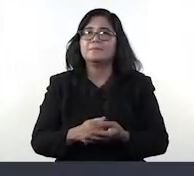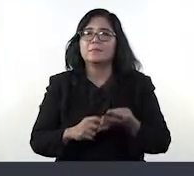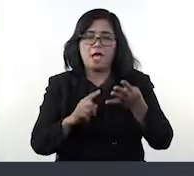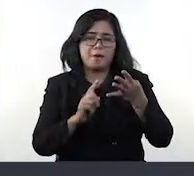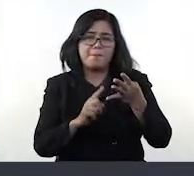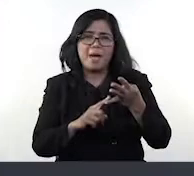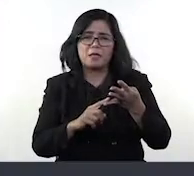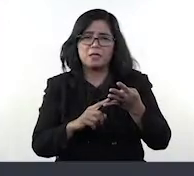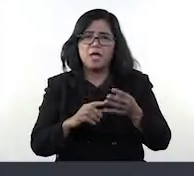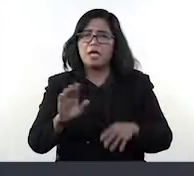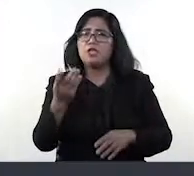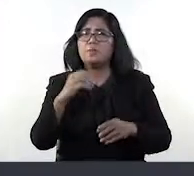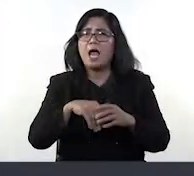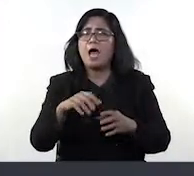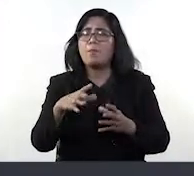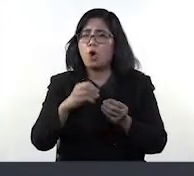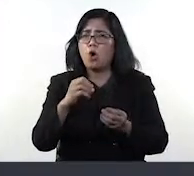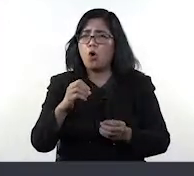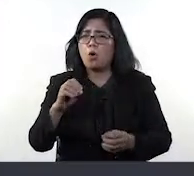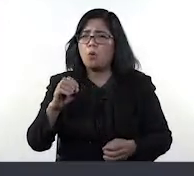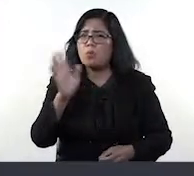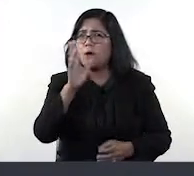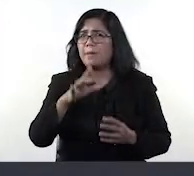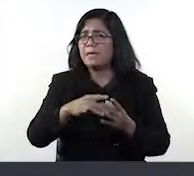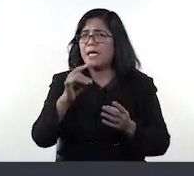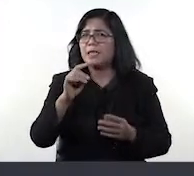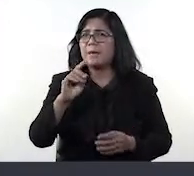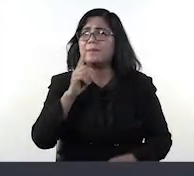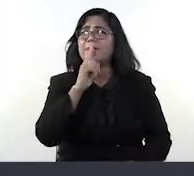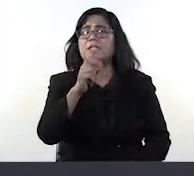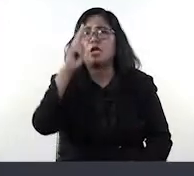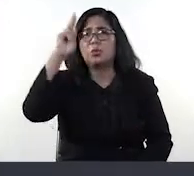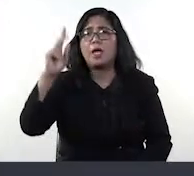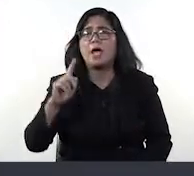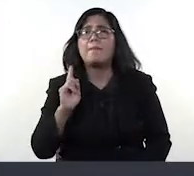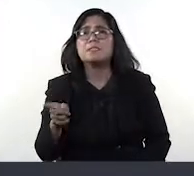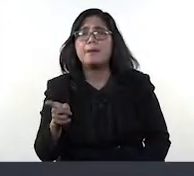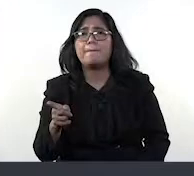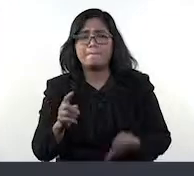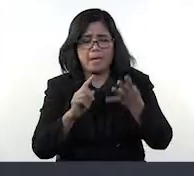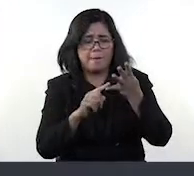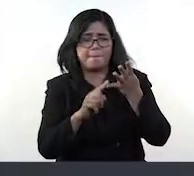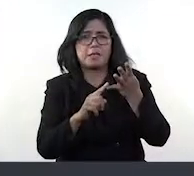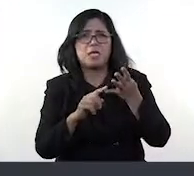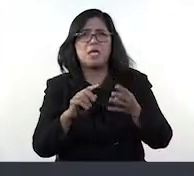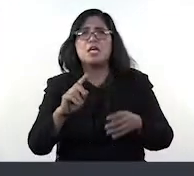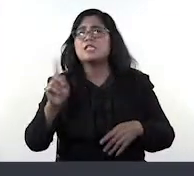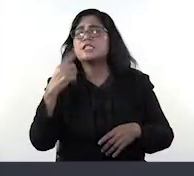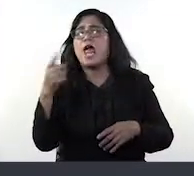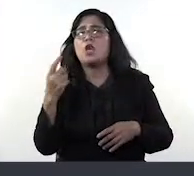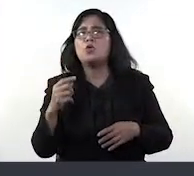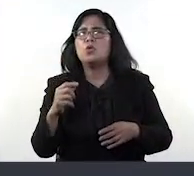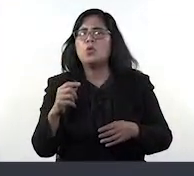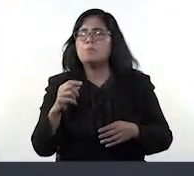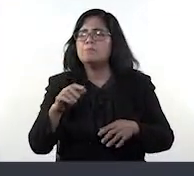hai kenapa hidup dalam roh bukan pilihan tapi adalah perintah Tuhan Hai yang keempat karena orang hidup lambro